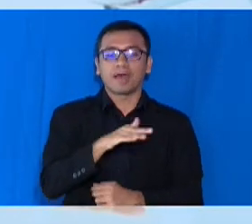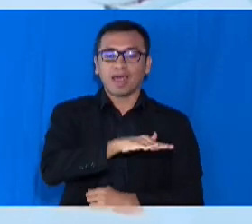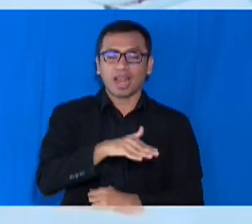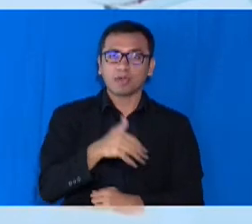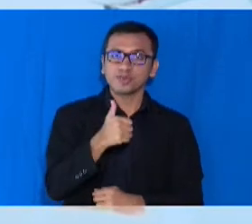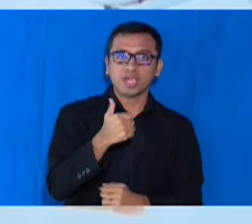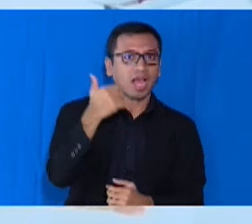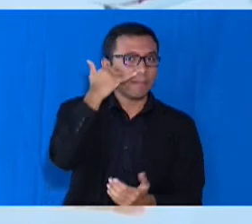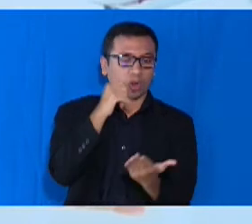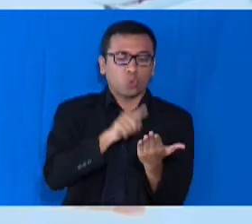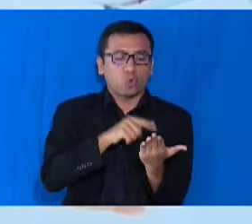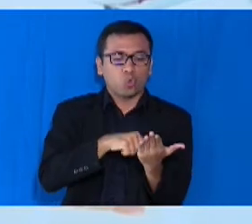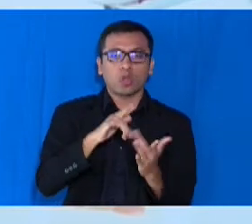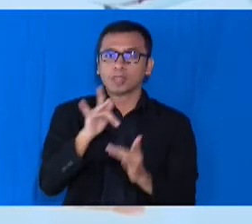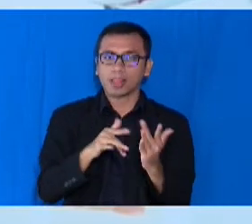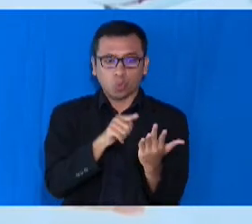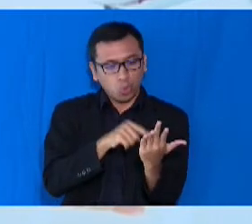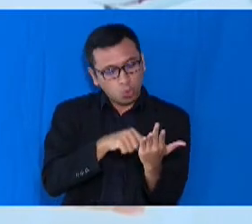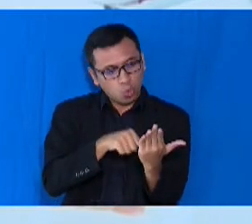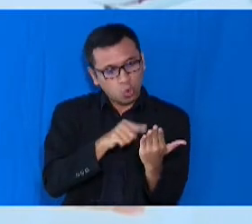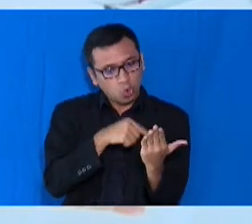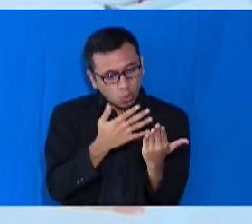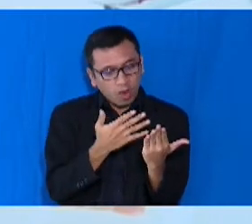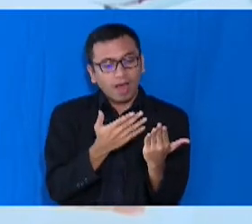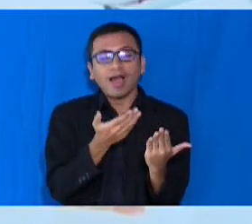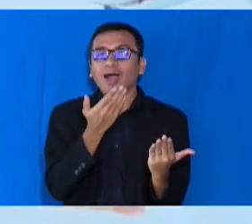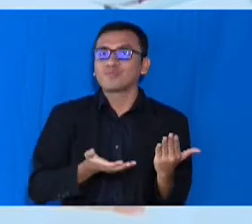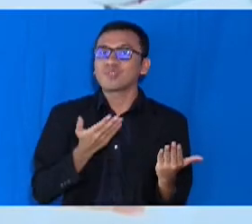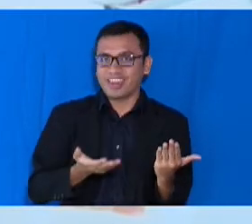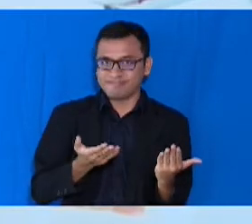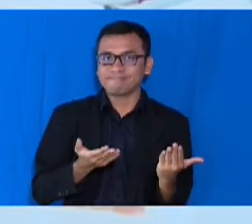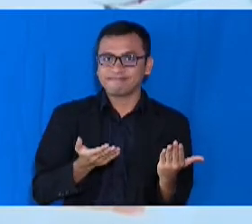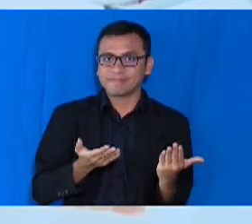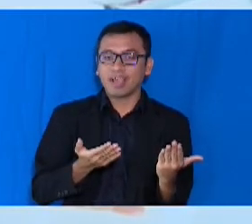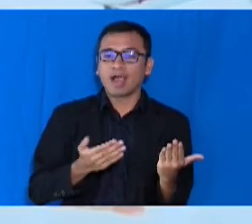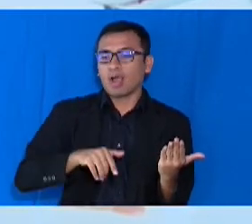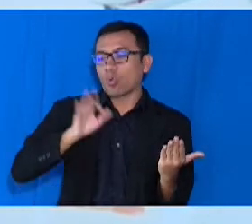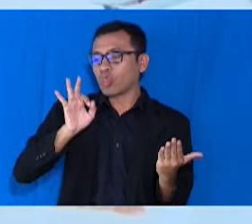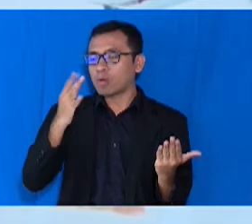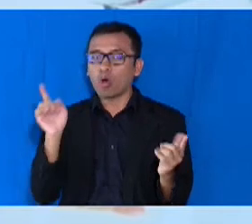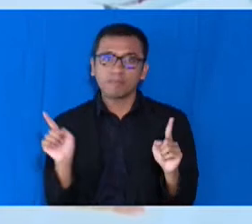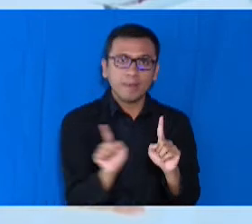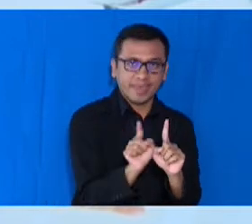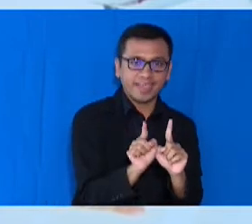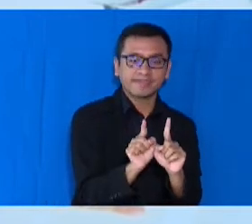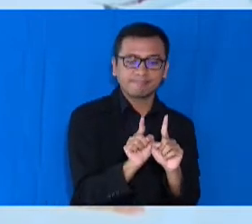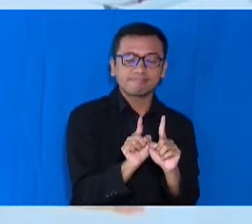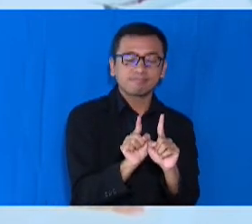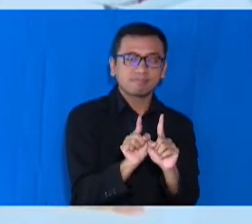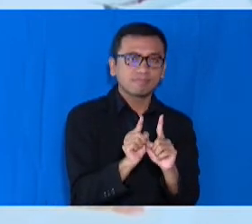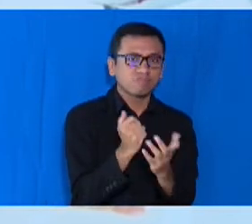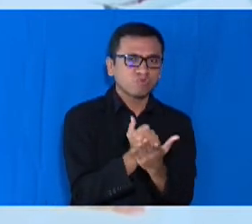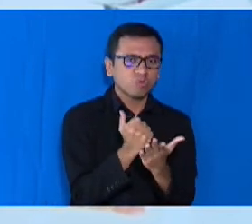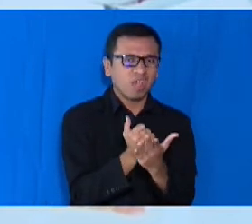mematuhi segala aturan kaitan dengan social distancing dan juga pencegahan-pencegahan